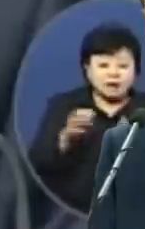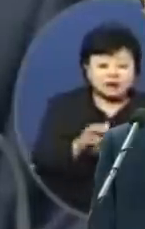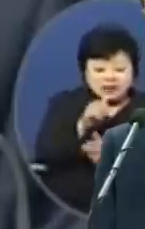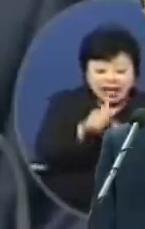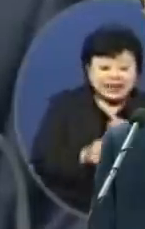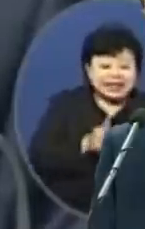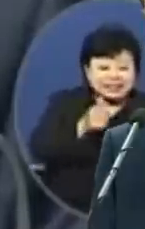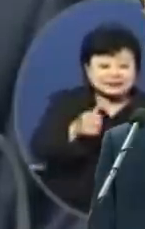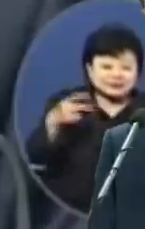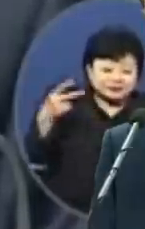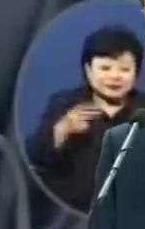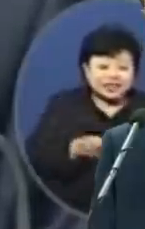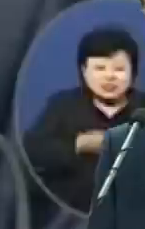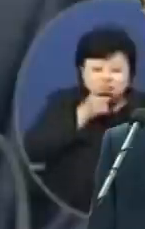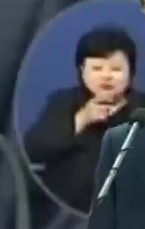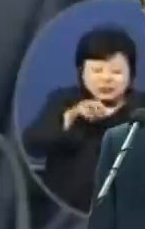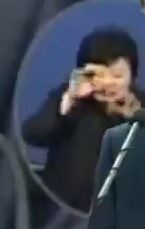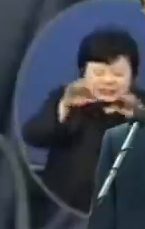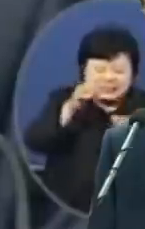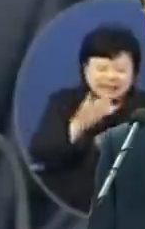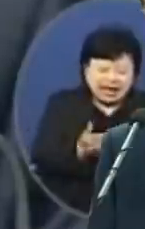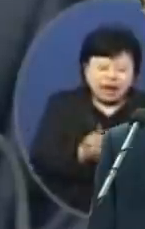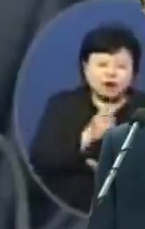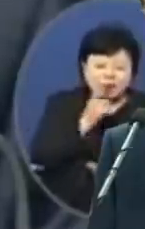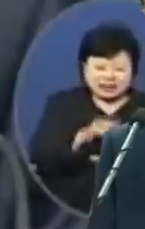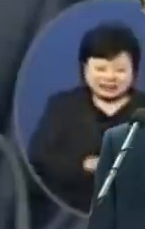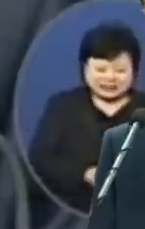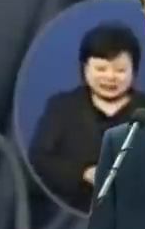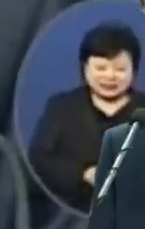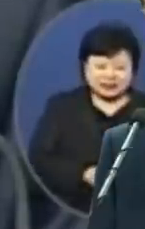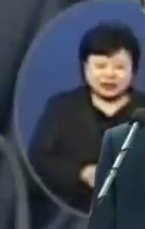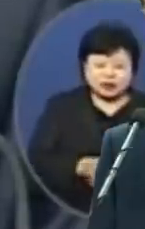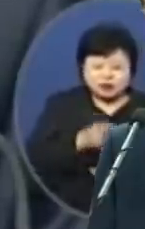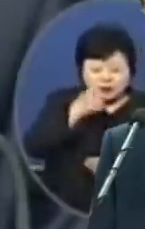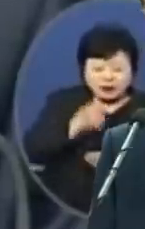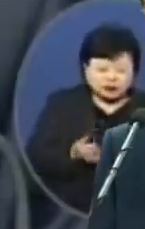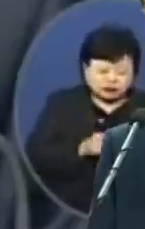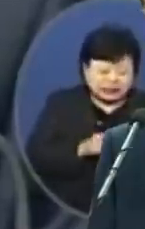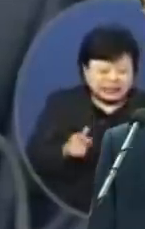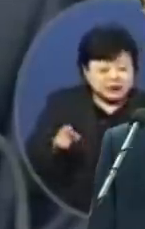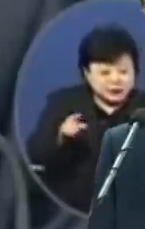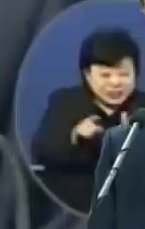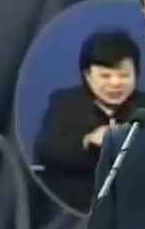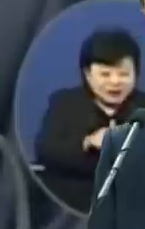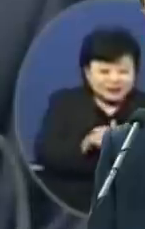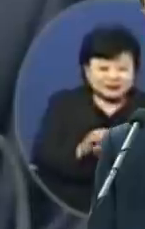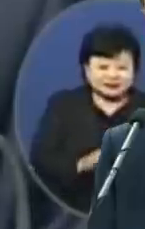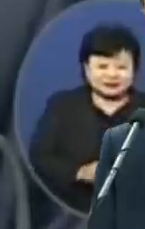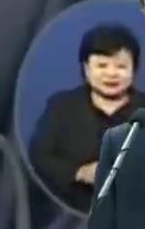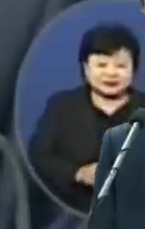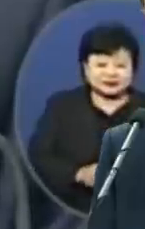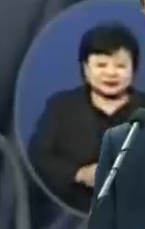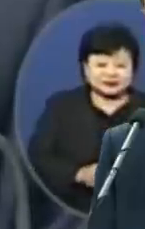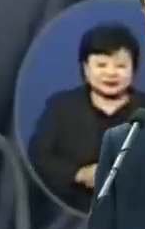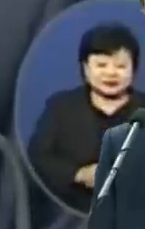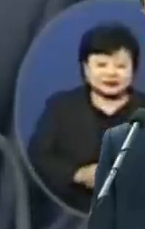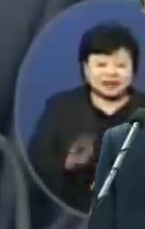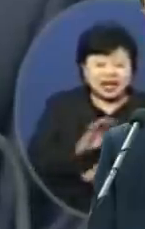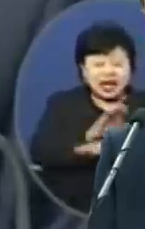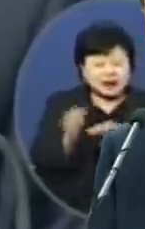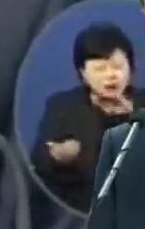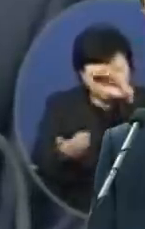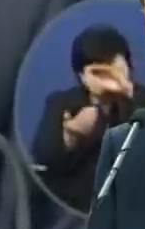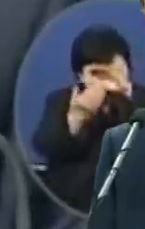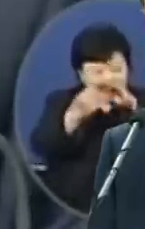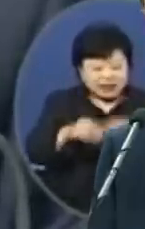하나님 다시 홍수를 보내더라도 물에 빠져 죽지 않고 살기 위해서 탑을 만들자. 하늘 꼭대기에 닿게